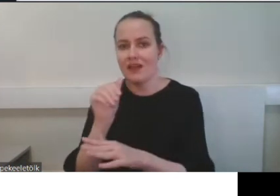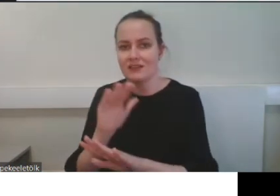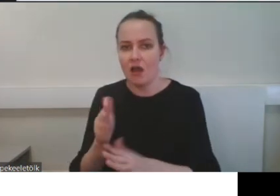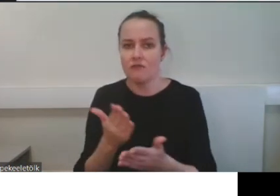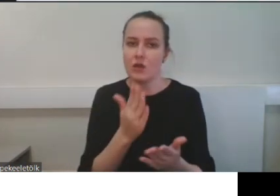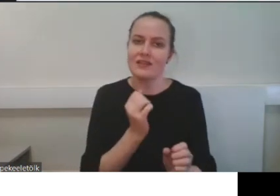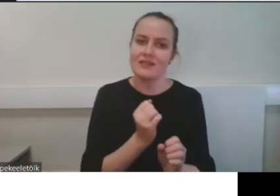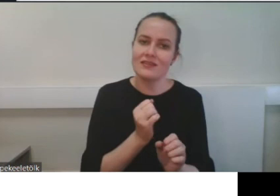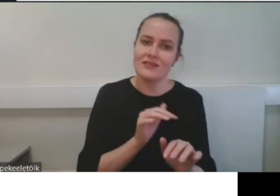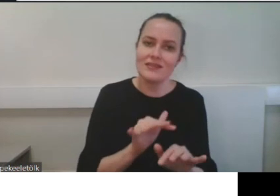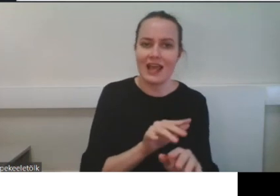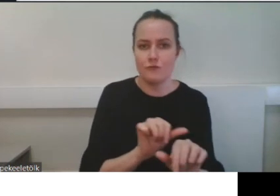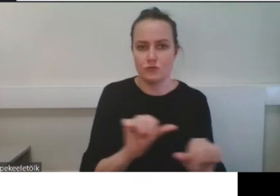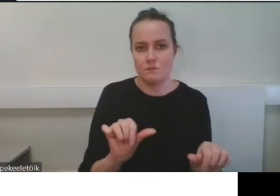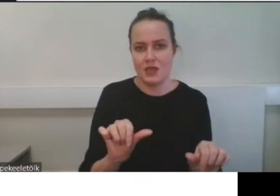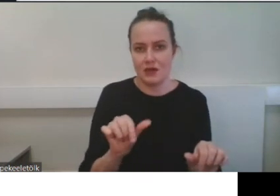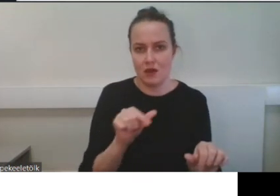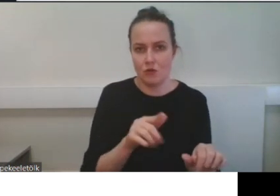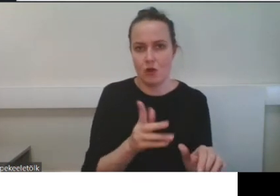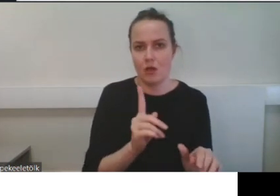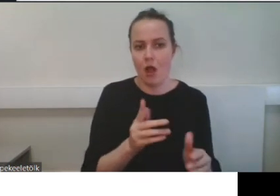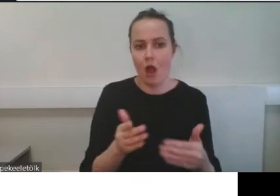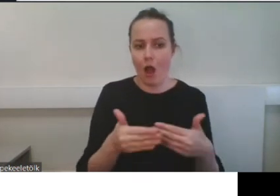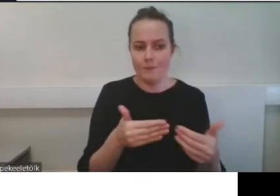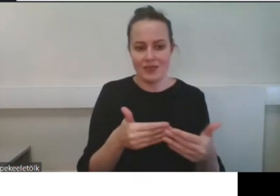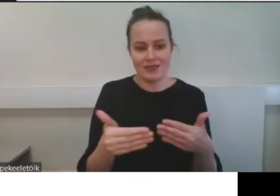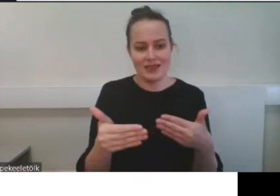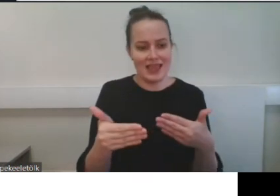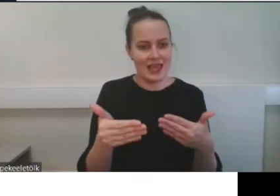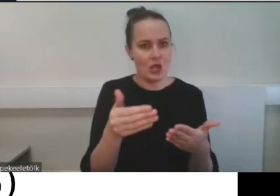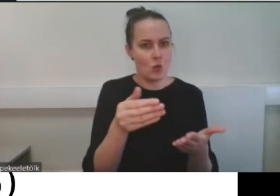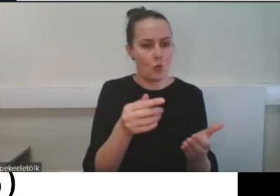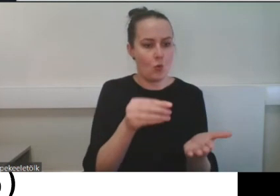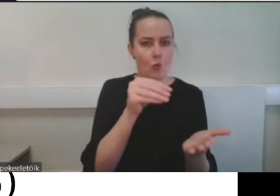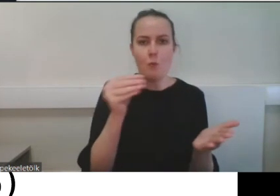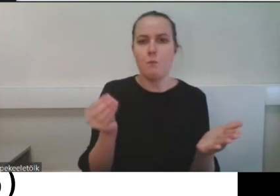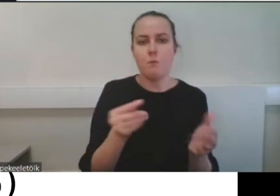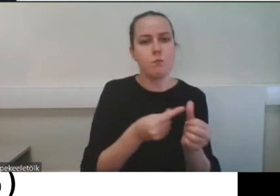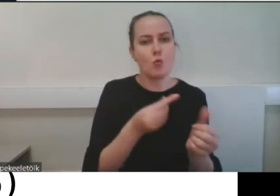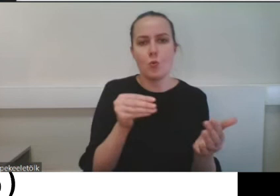kogu 16 pluss kogu elanikkonnast ja siis 30% tõsise tegevuspiiranguga inimestest.